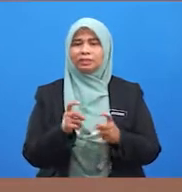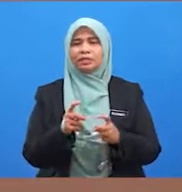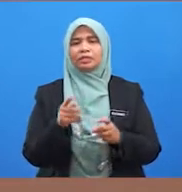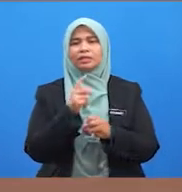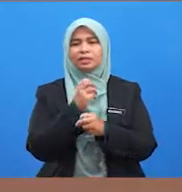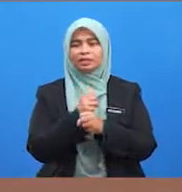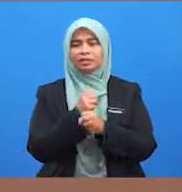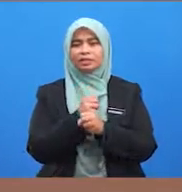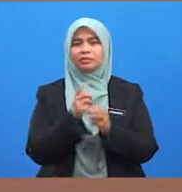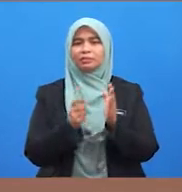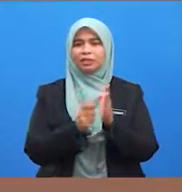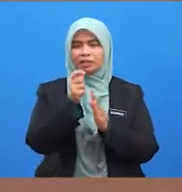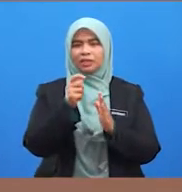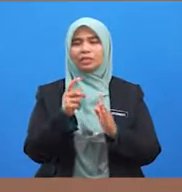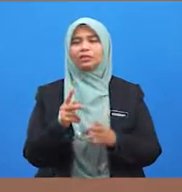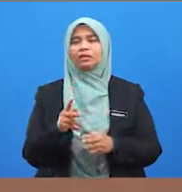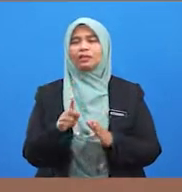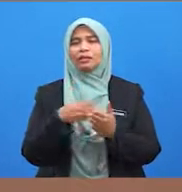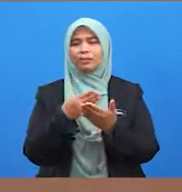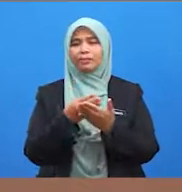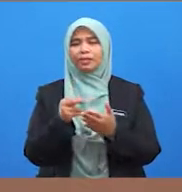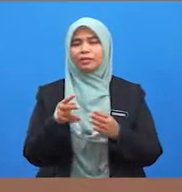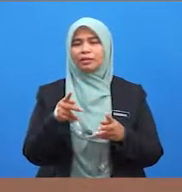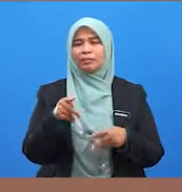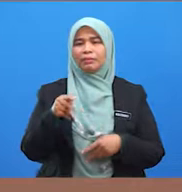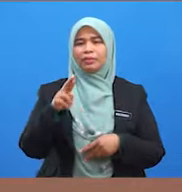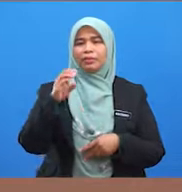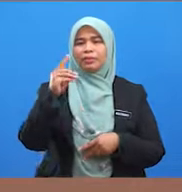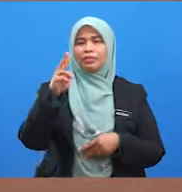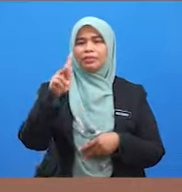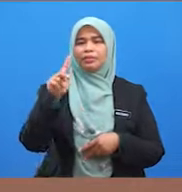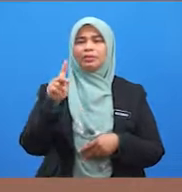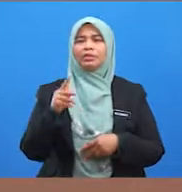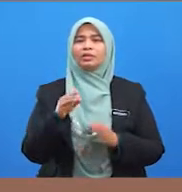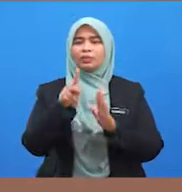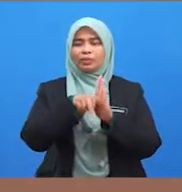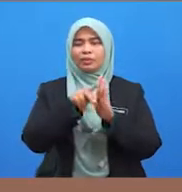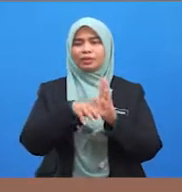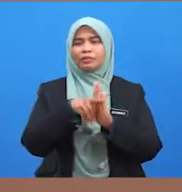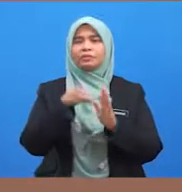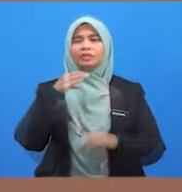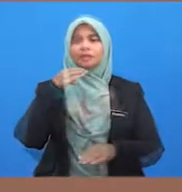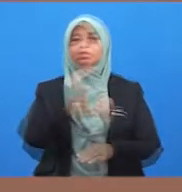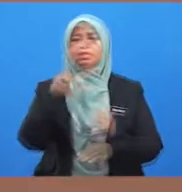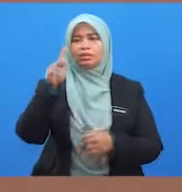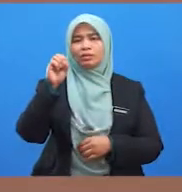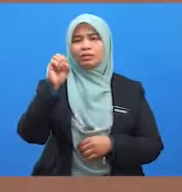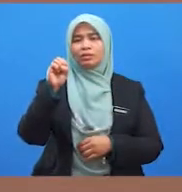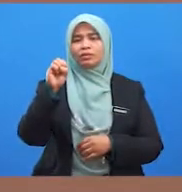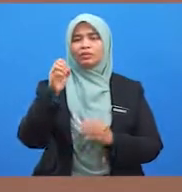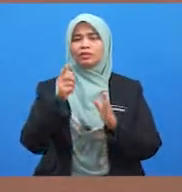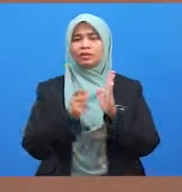kerja, meningkatkan kualiti produk, mengurangkan pencemaran, menjimatkan